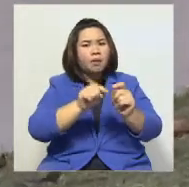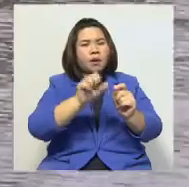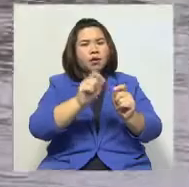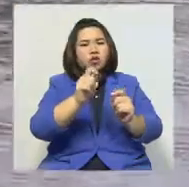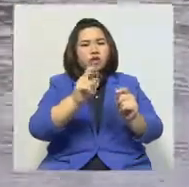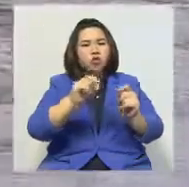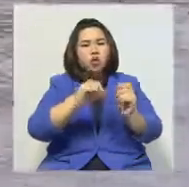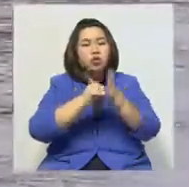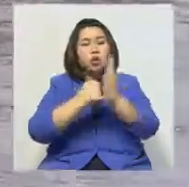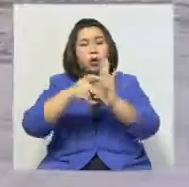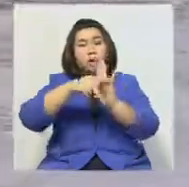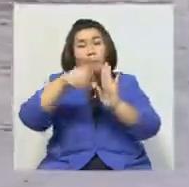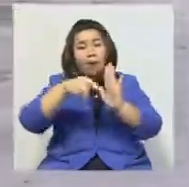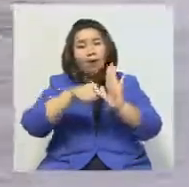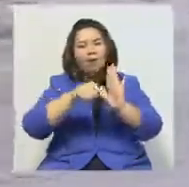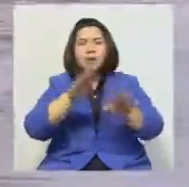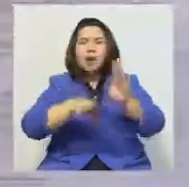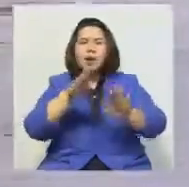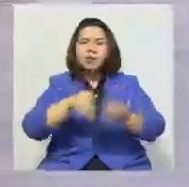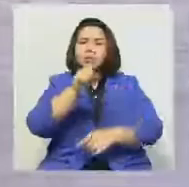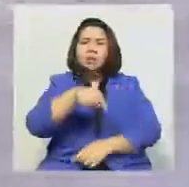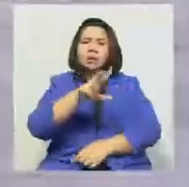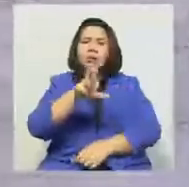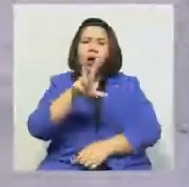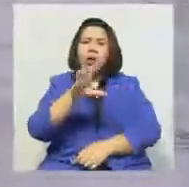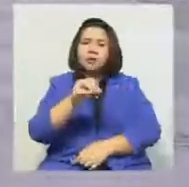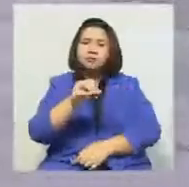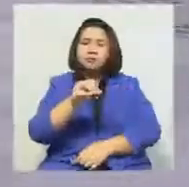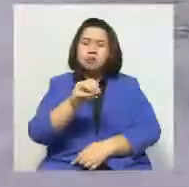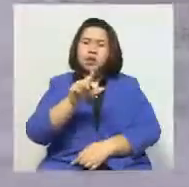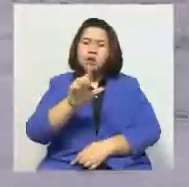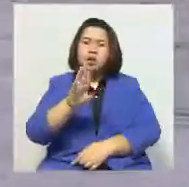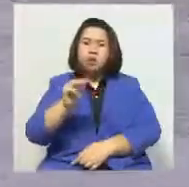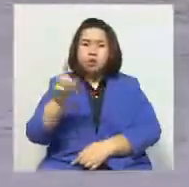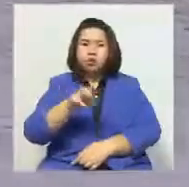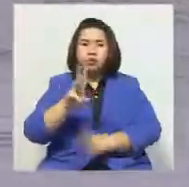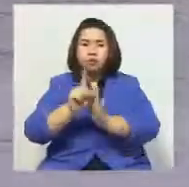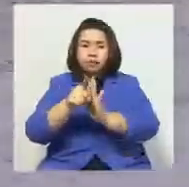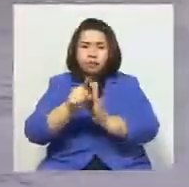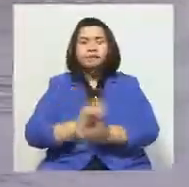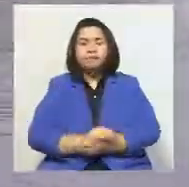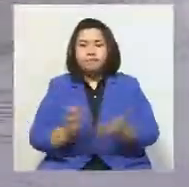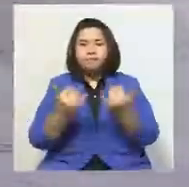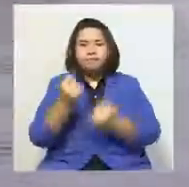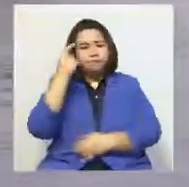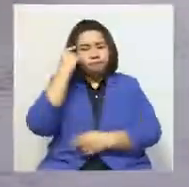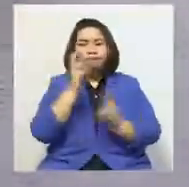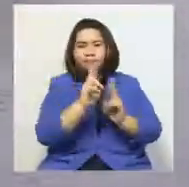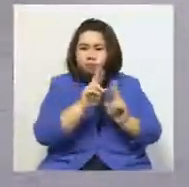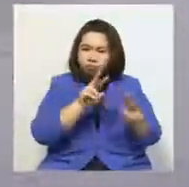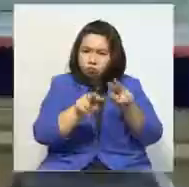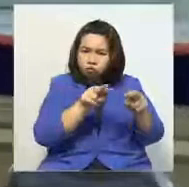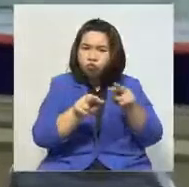จังหวัดแพร่น่ะก็ประมาณ 1,350 ลูกบาศก์เมตรต่อวินาทีขณะนี้เรายังเฝ้าระวังดู